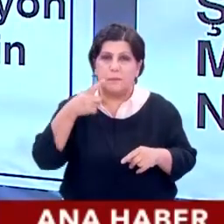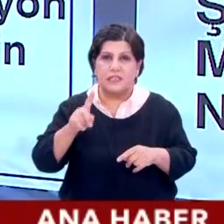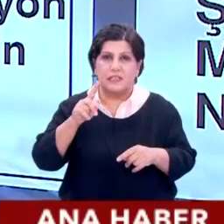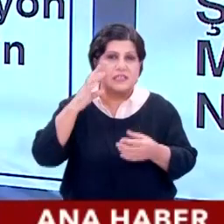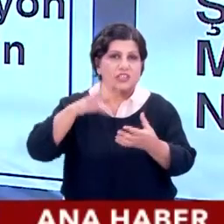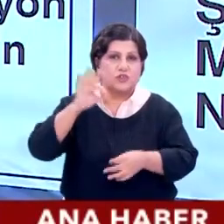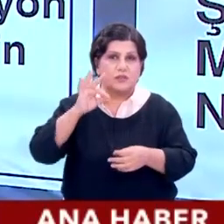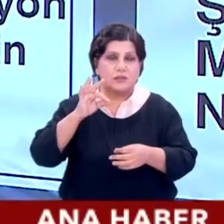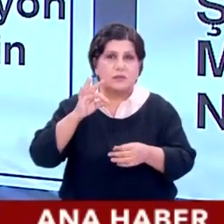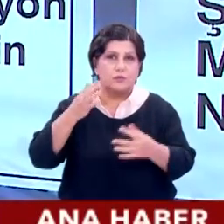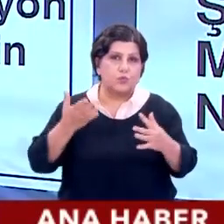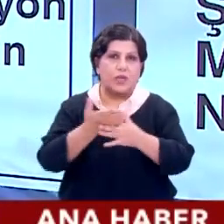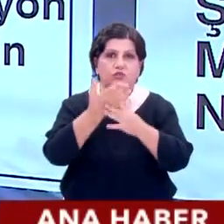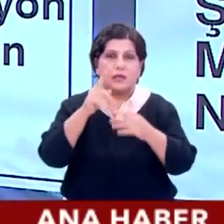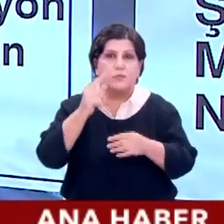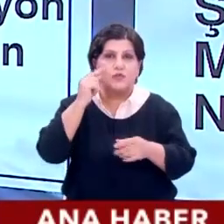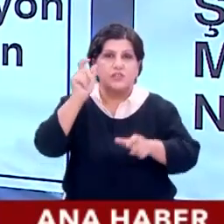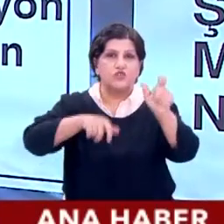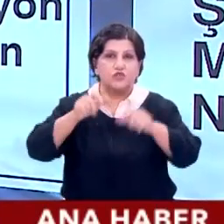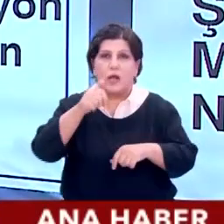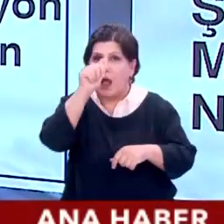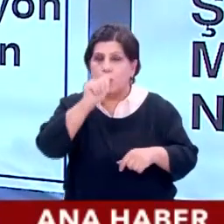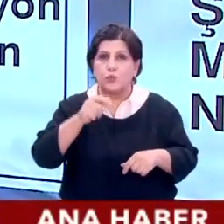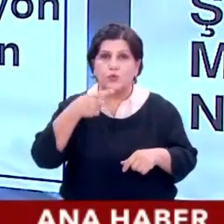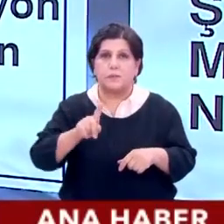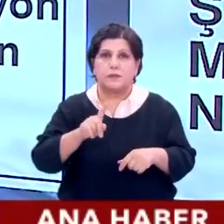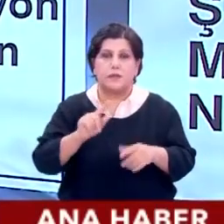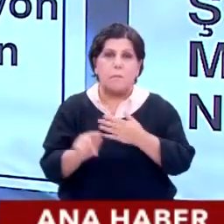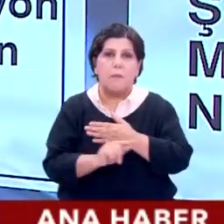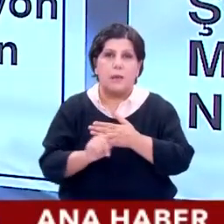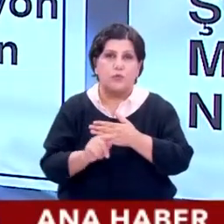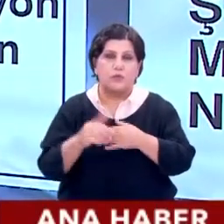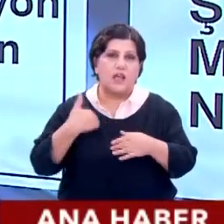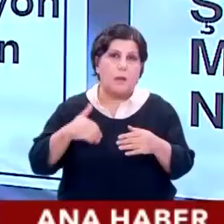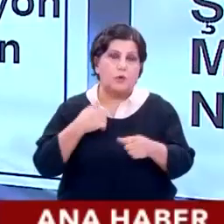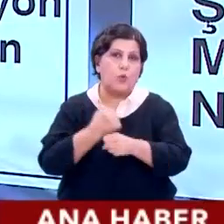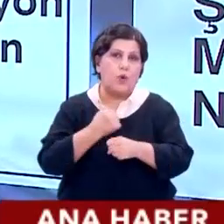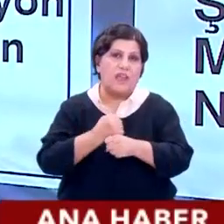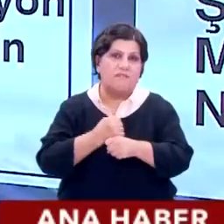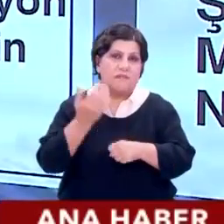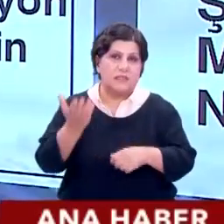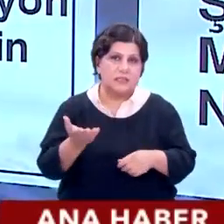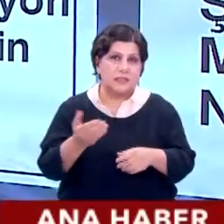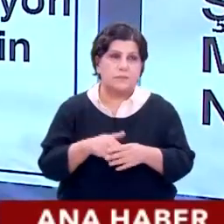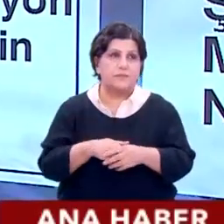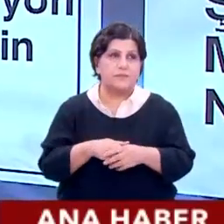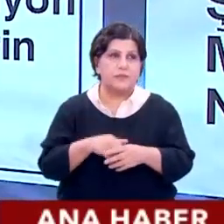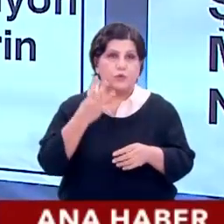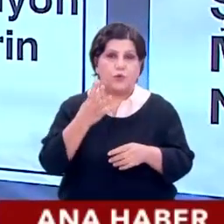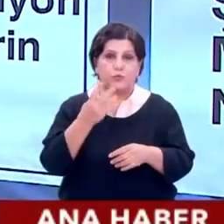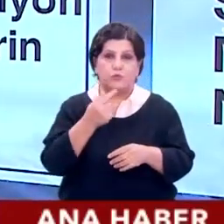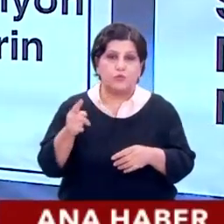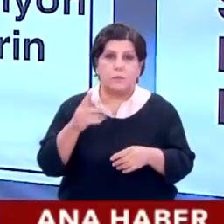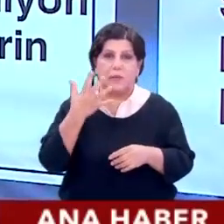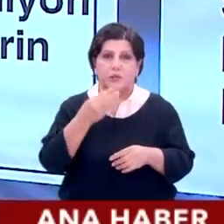bin kişiye ulaşacak bu kişilerin 600 bini memur kamu görevlisi şimdi dört buçuk